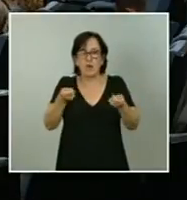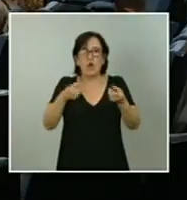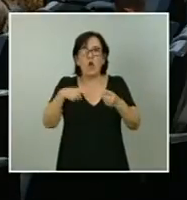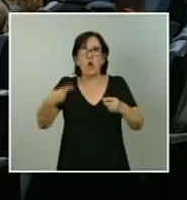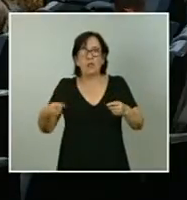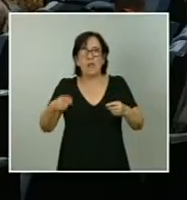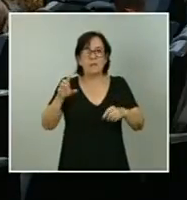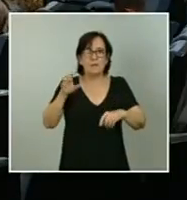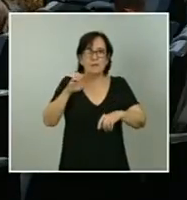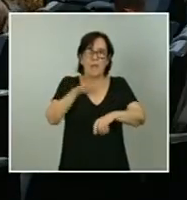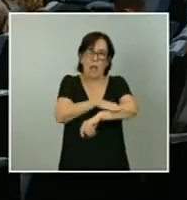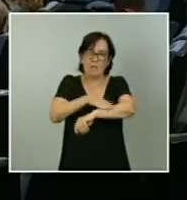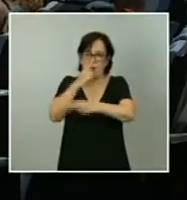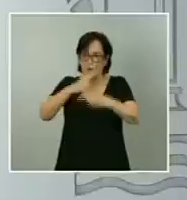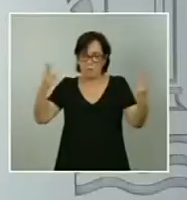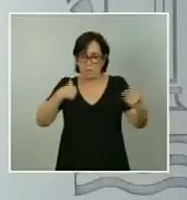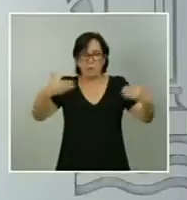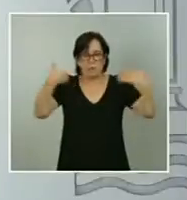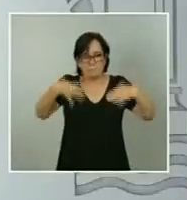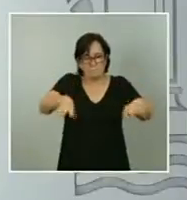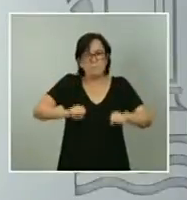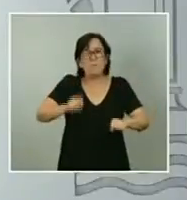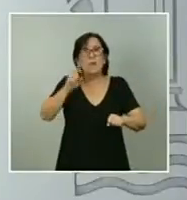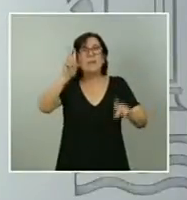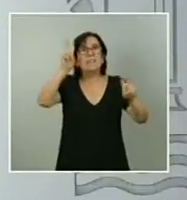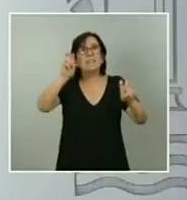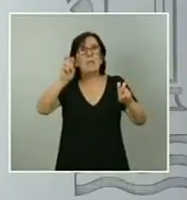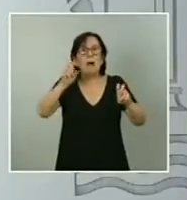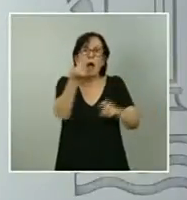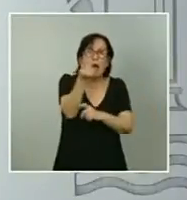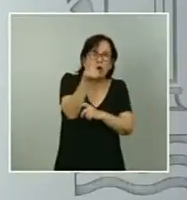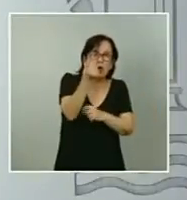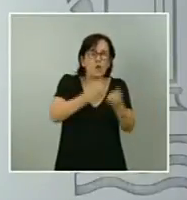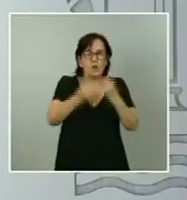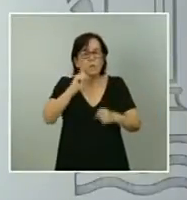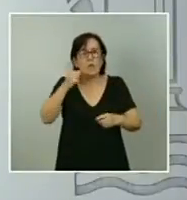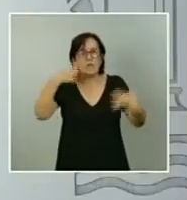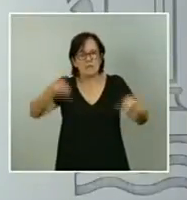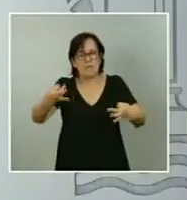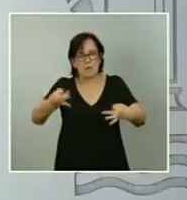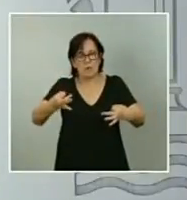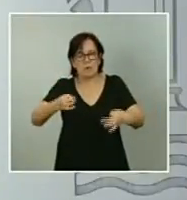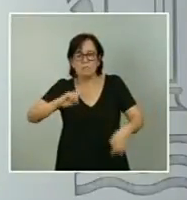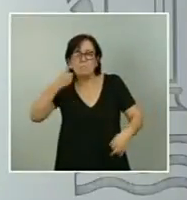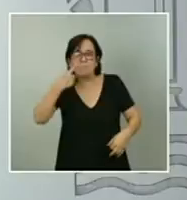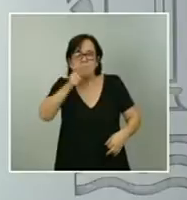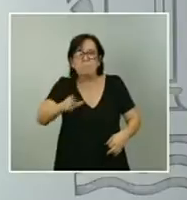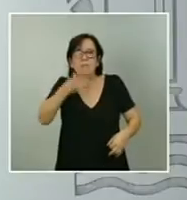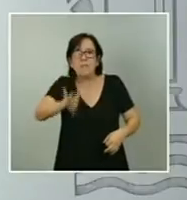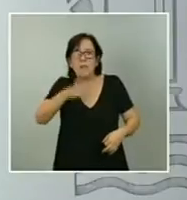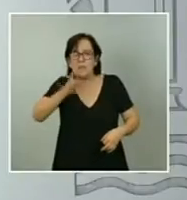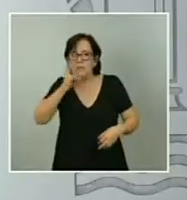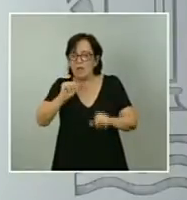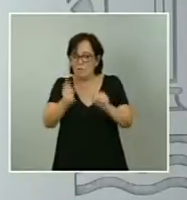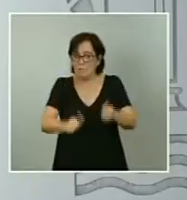cargo, no només en términos econòmics, sinó també en términos de seguretat en sus identificacions, en la medida de lo possible,